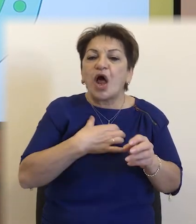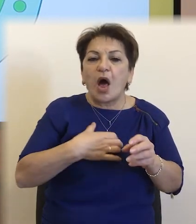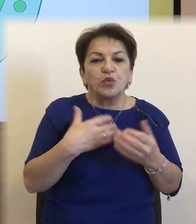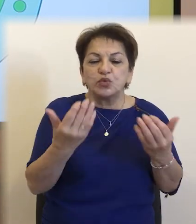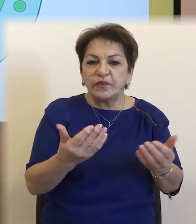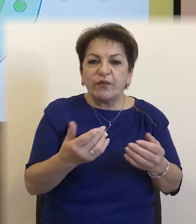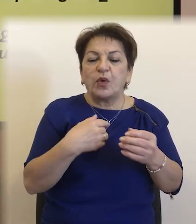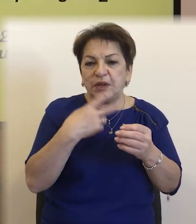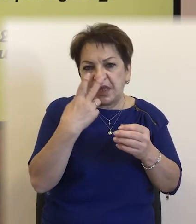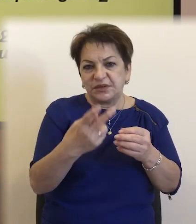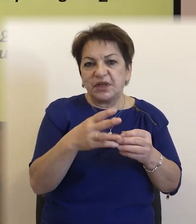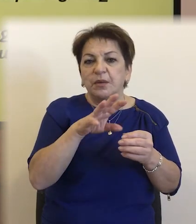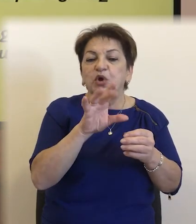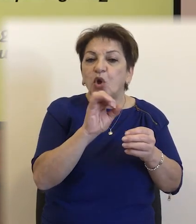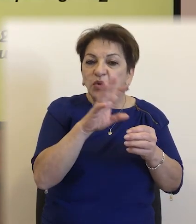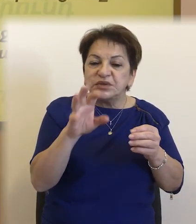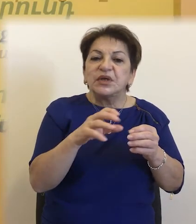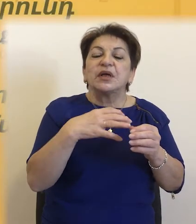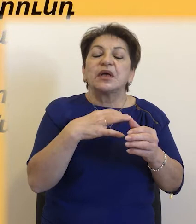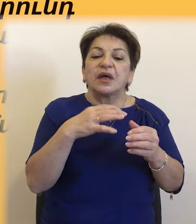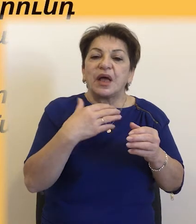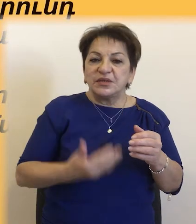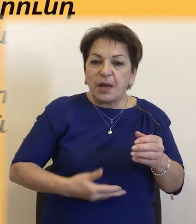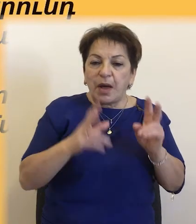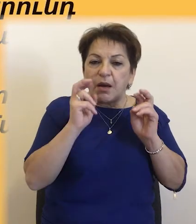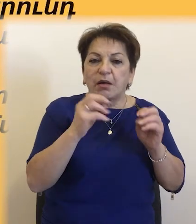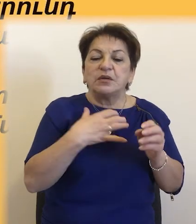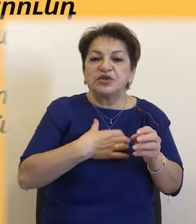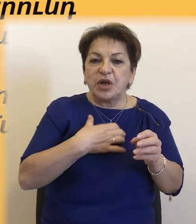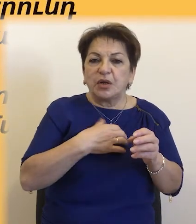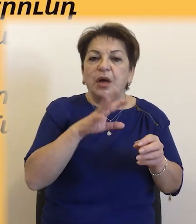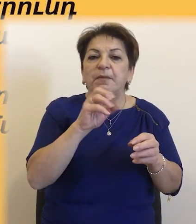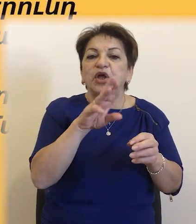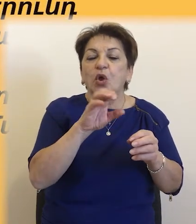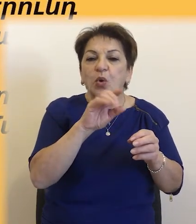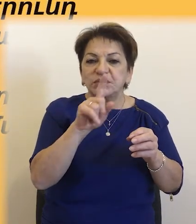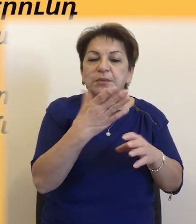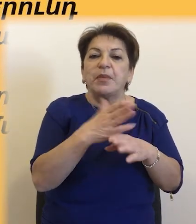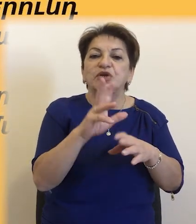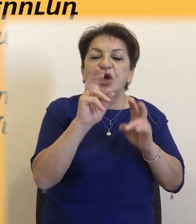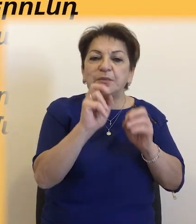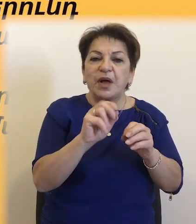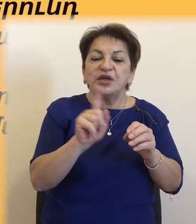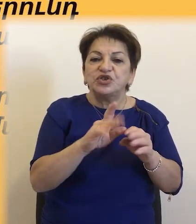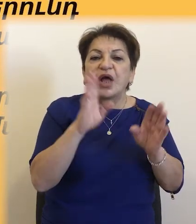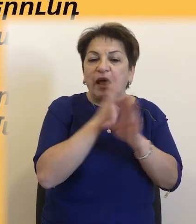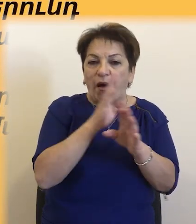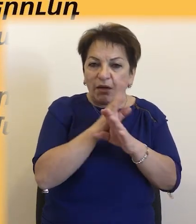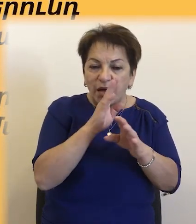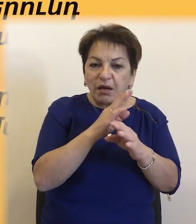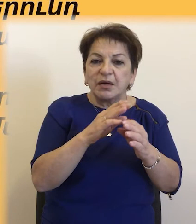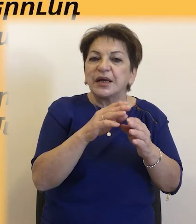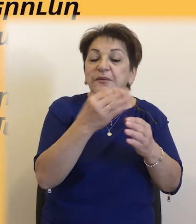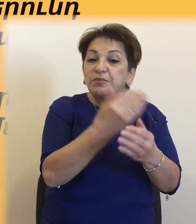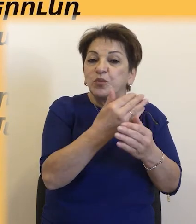նշանակությունը և այսպես միտոզի կենսաբանական նշանակությունն է։ Միտոզը բաժանման այնպիսի եղանակ է,